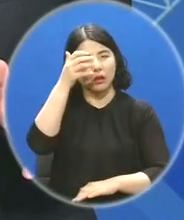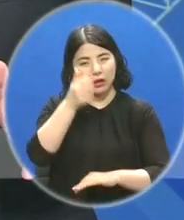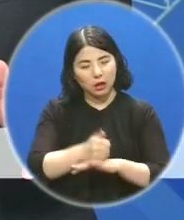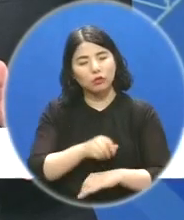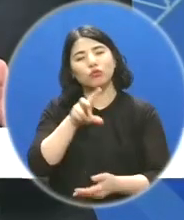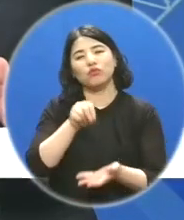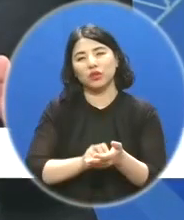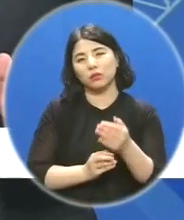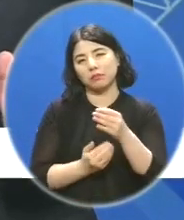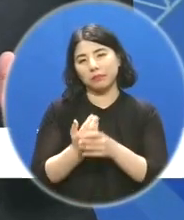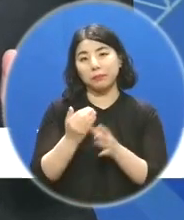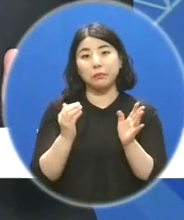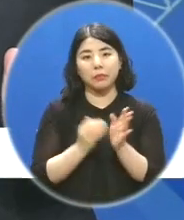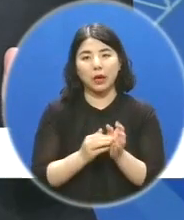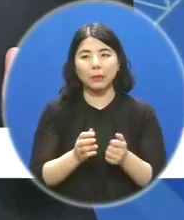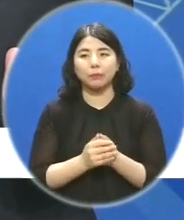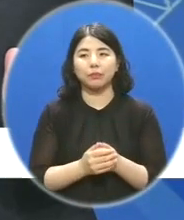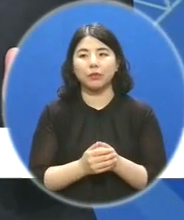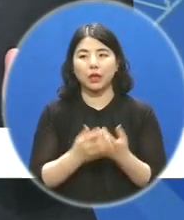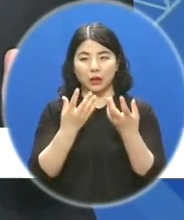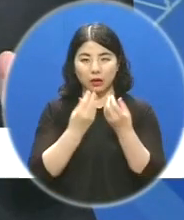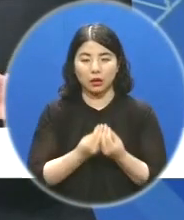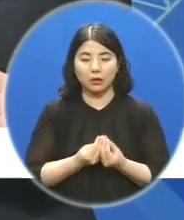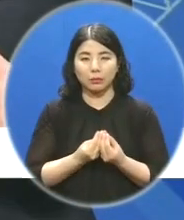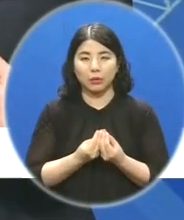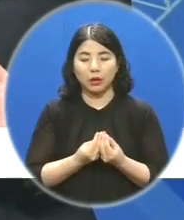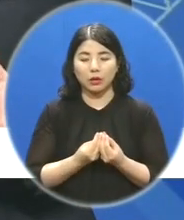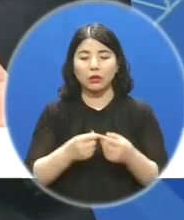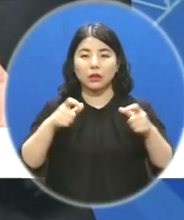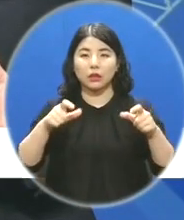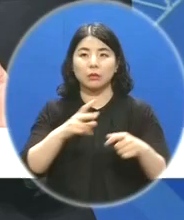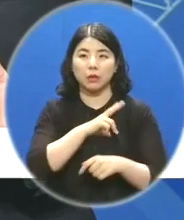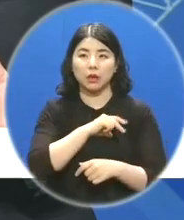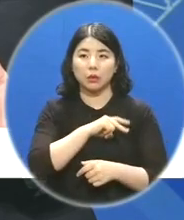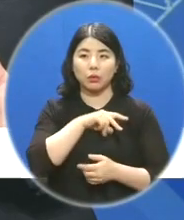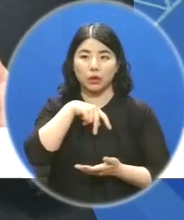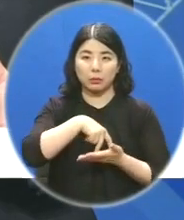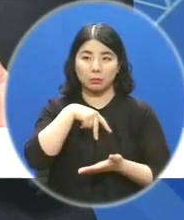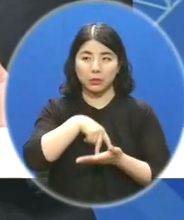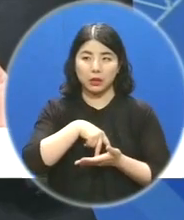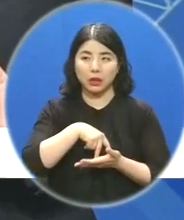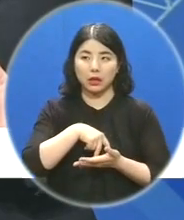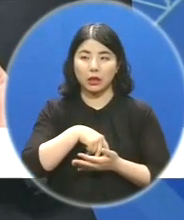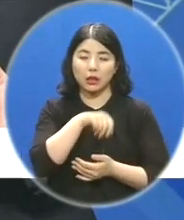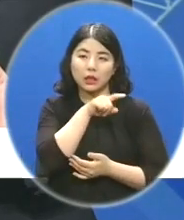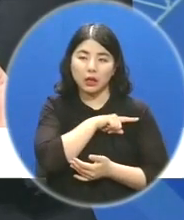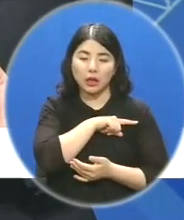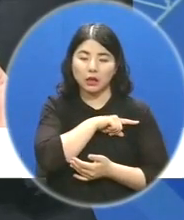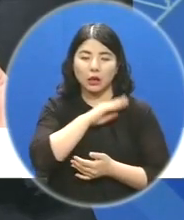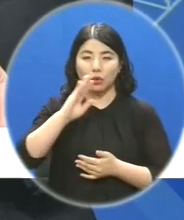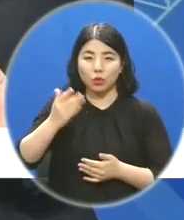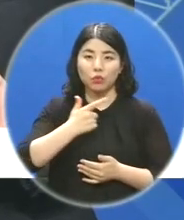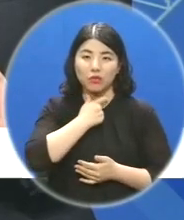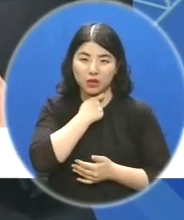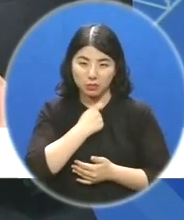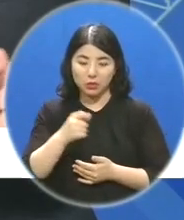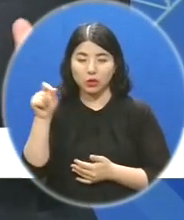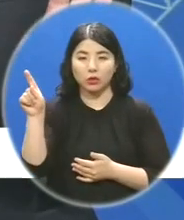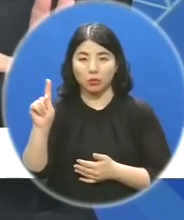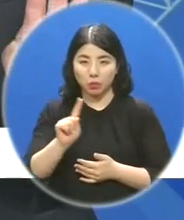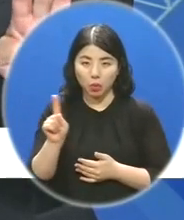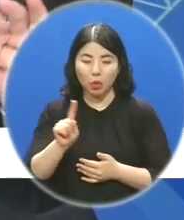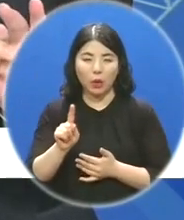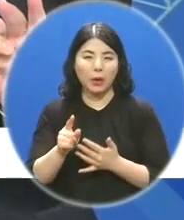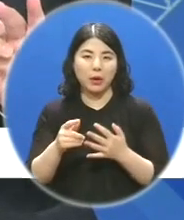적지 않았습니다. 어떤 걸까요? 그러니까 이 지방의원들 입장에서는 가장 되고 싶은 것이 다선이 됐을